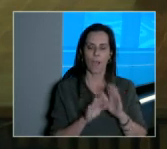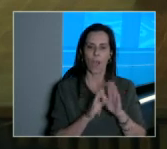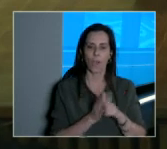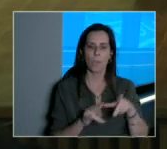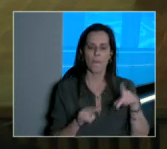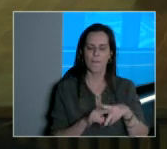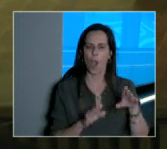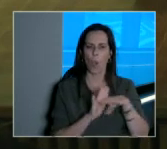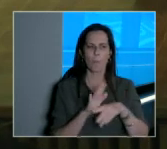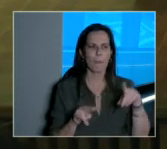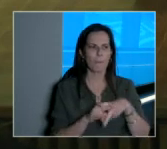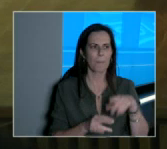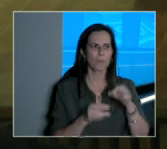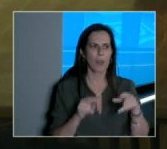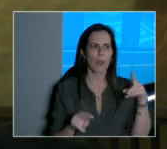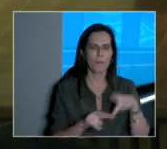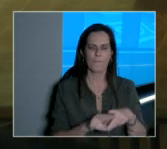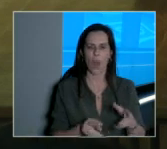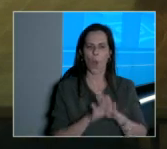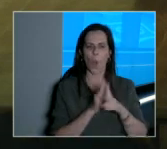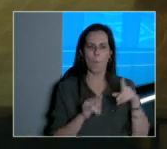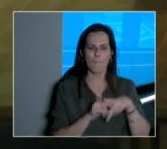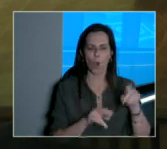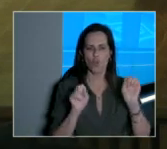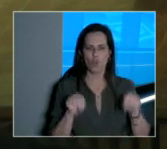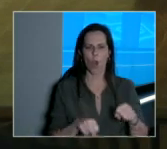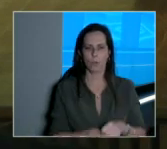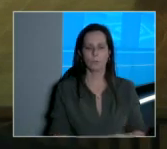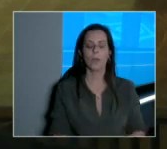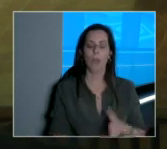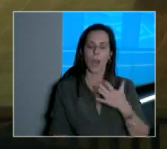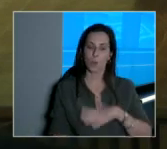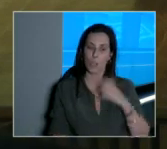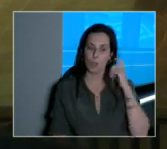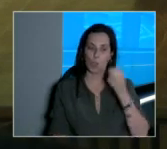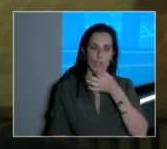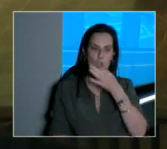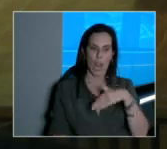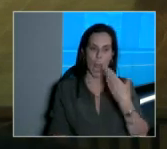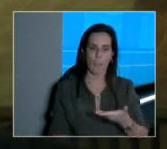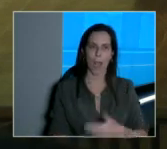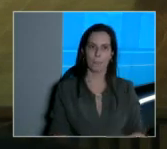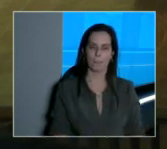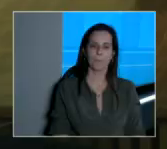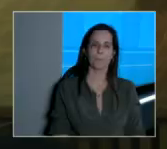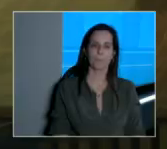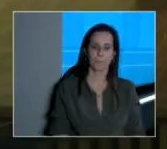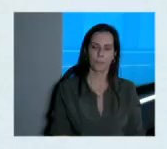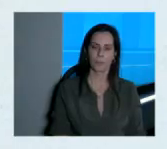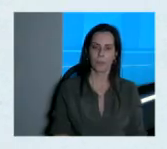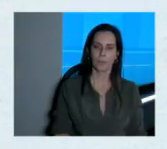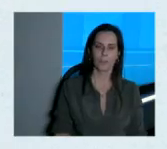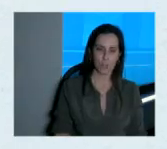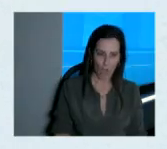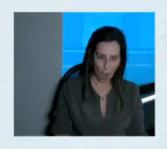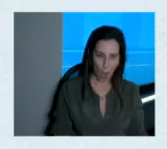כל החוקים מפריעים לו, בית המשפט לא חוקים מפריעים לו. לא חוקים מפריעים לו. אנחנו רוצים לשמוע את השאלה הבאה.